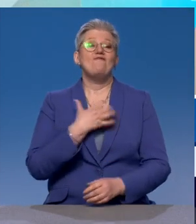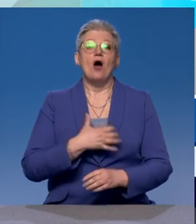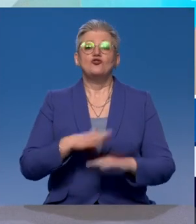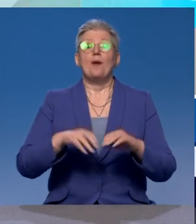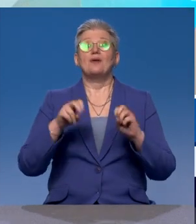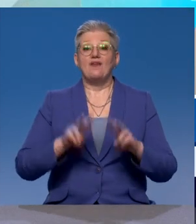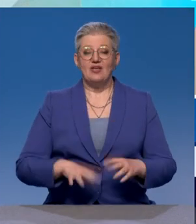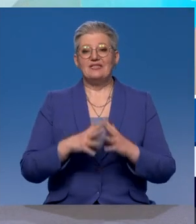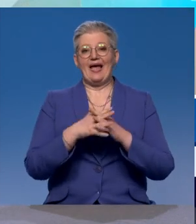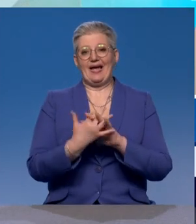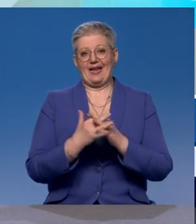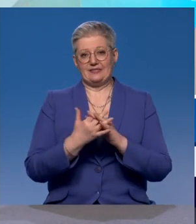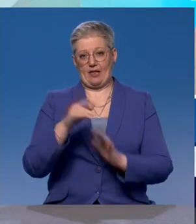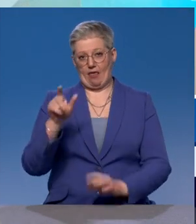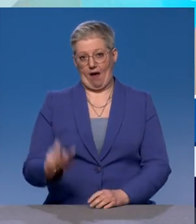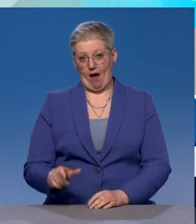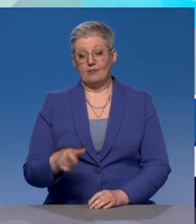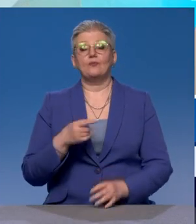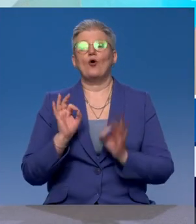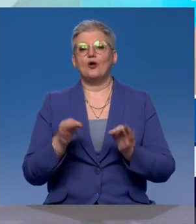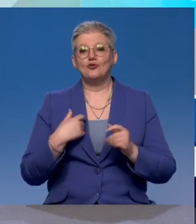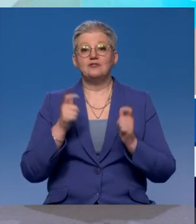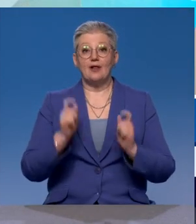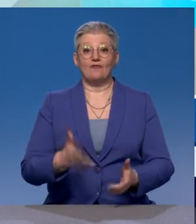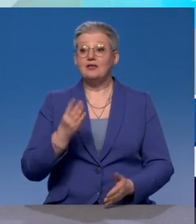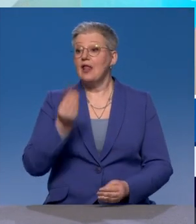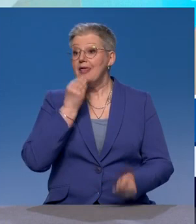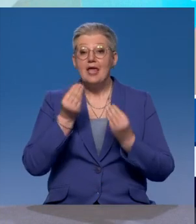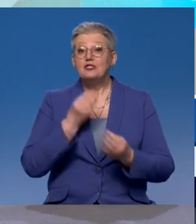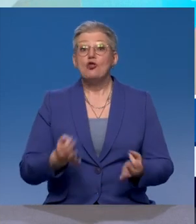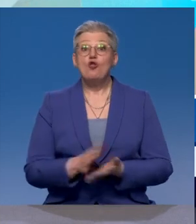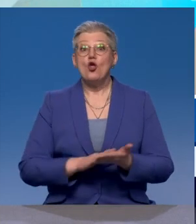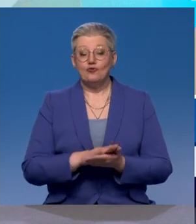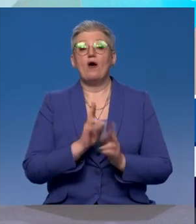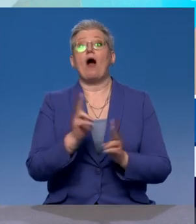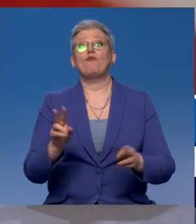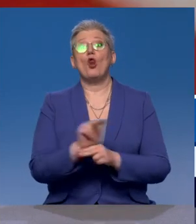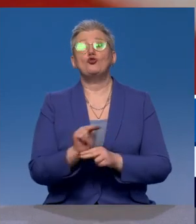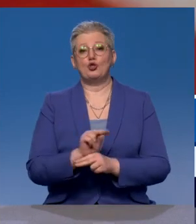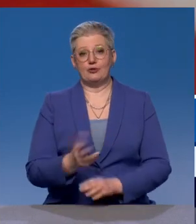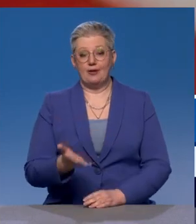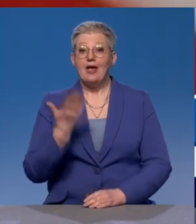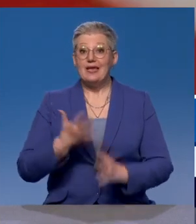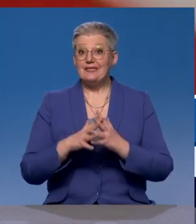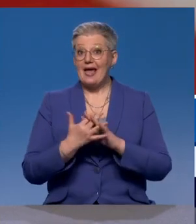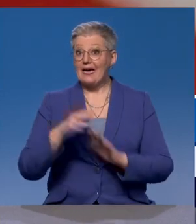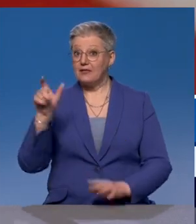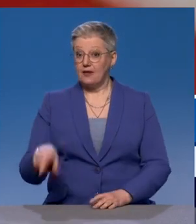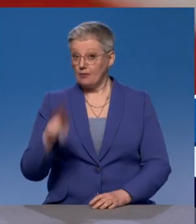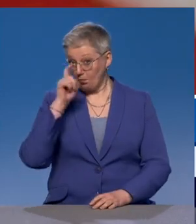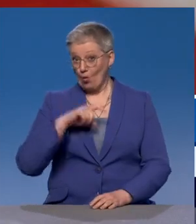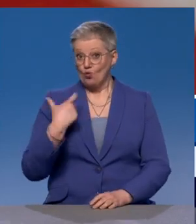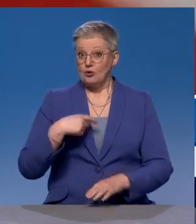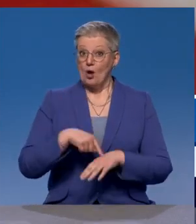будет, если будет нечего есть, то некого будет лечить. Согласна. Но если крестьянин себя плохо почувствует или